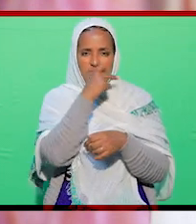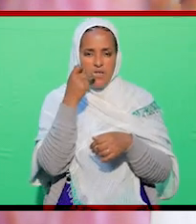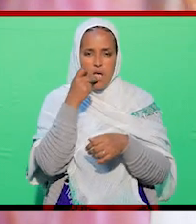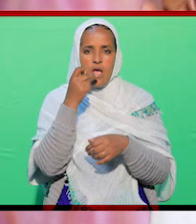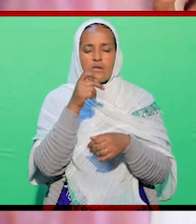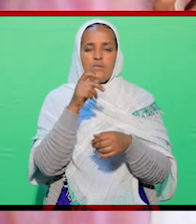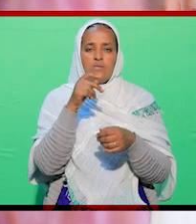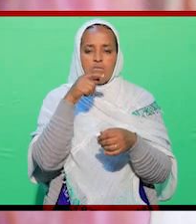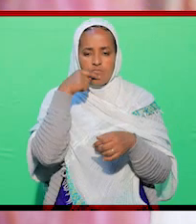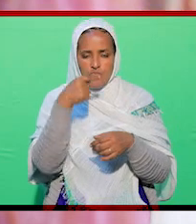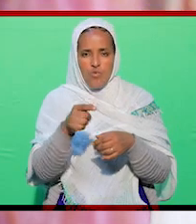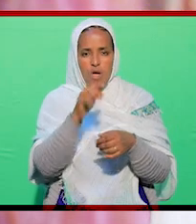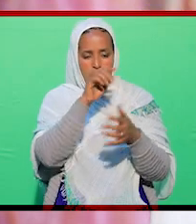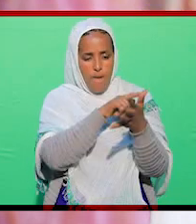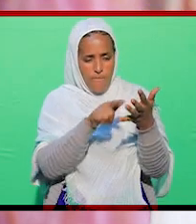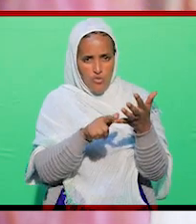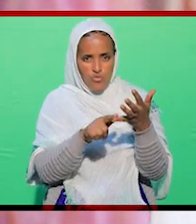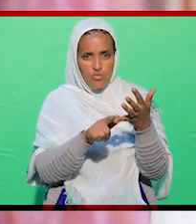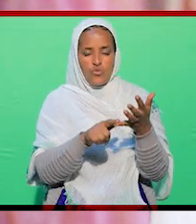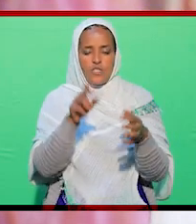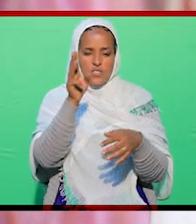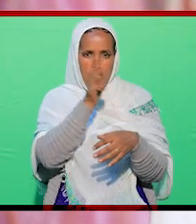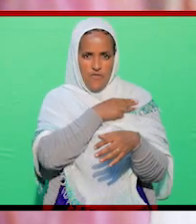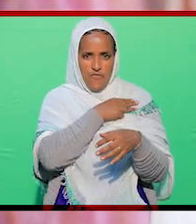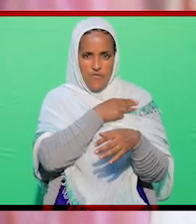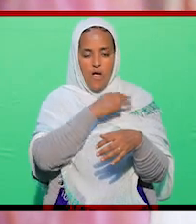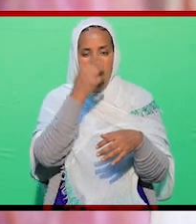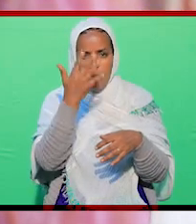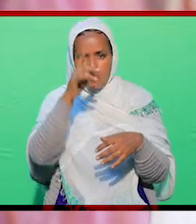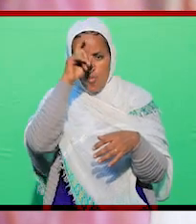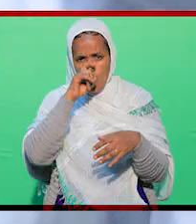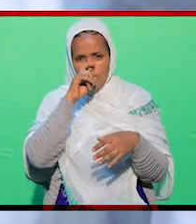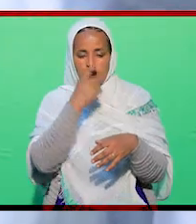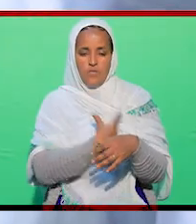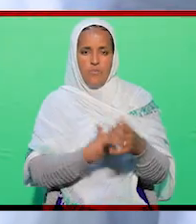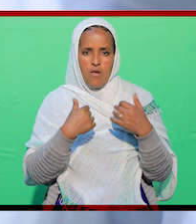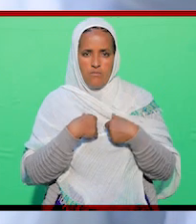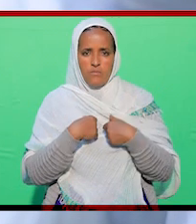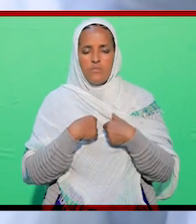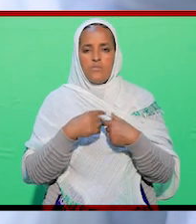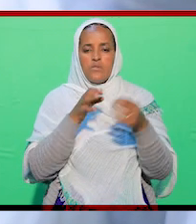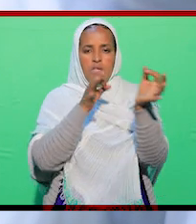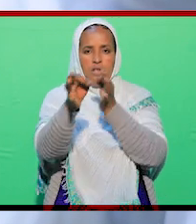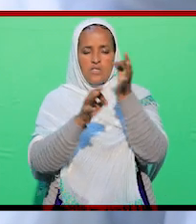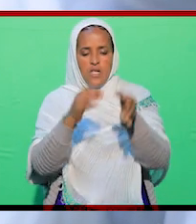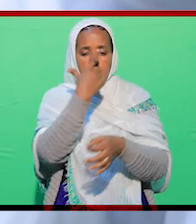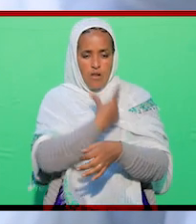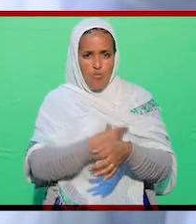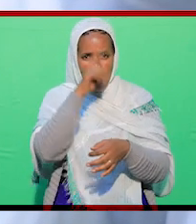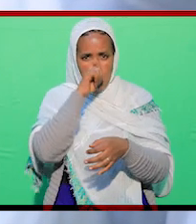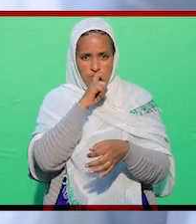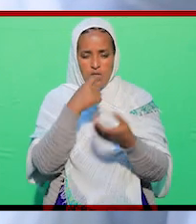አስር ደናግል ነው ብሎ የጠራው አምስቱ ሰነፎች አምስቱ ልባሞች ብሎ